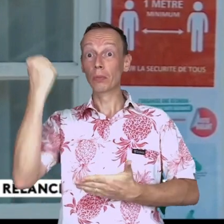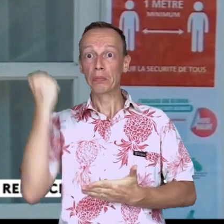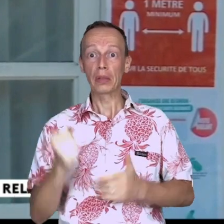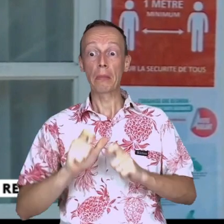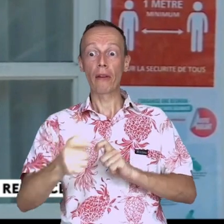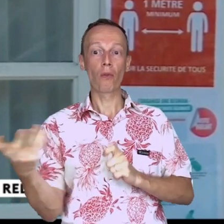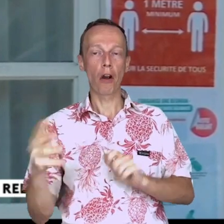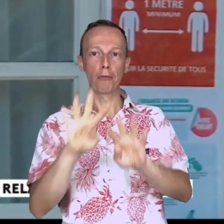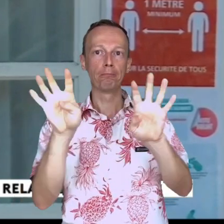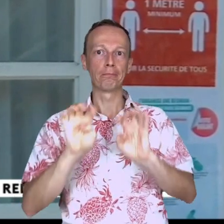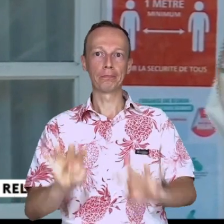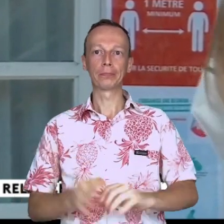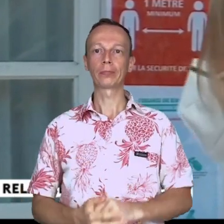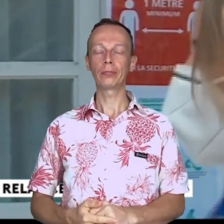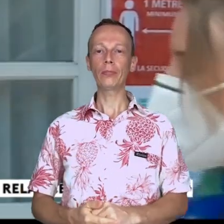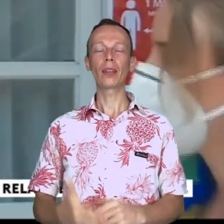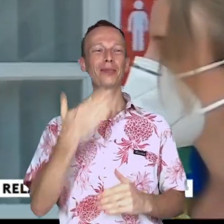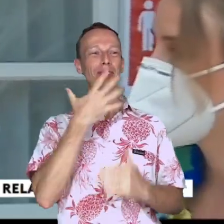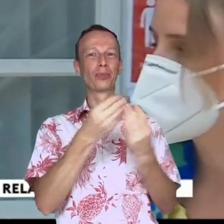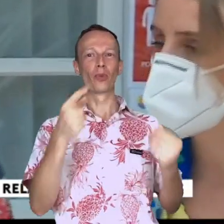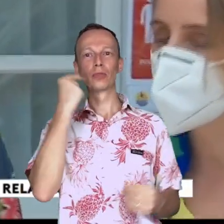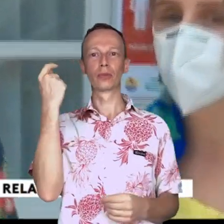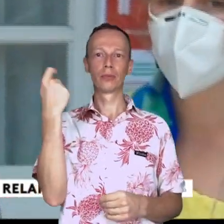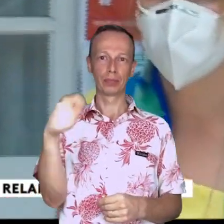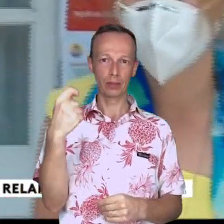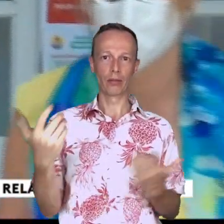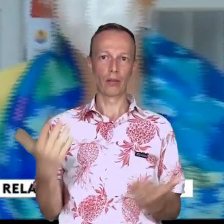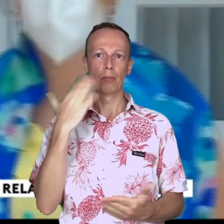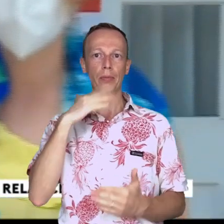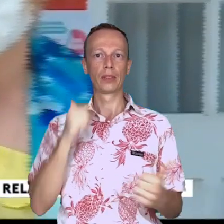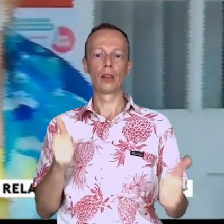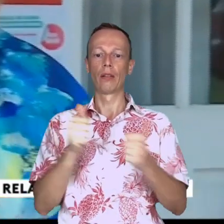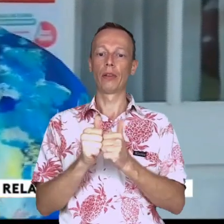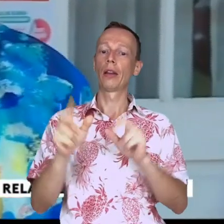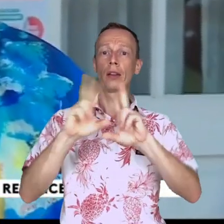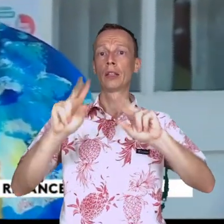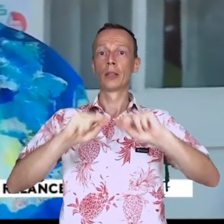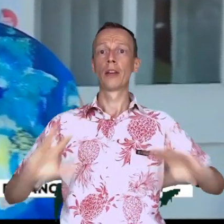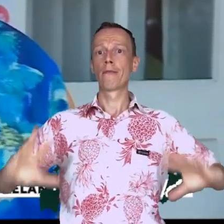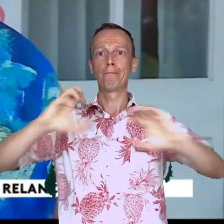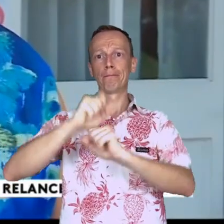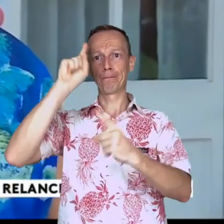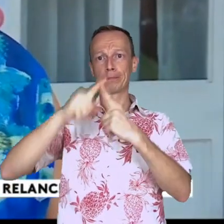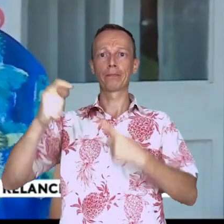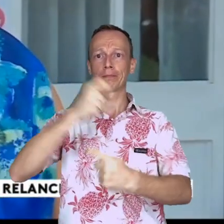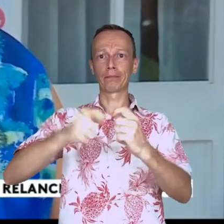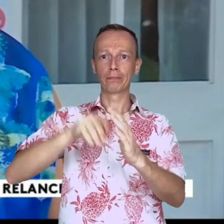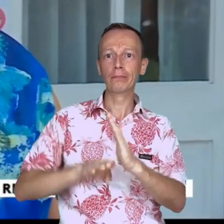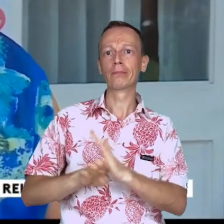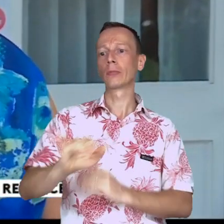sauf si la situation s'aggrave. Merci Edouard Fritsch d'avoir été avec nous ce midi. Voilà donc ce qu'on pouvait dire pour les grandes lignes de ce plan de